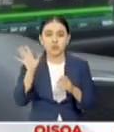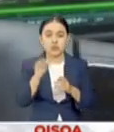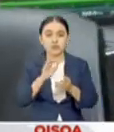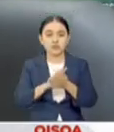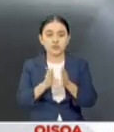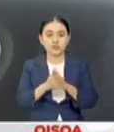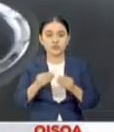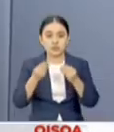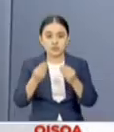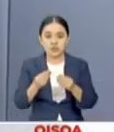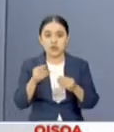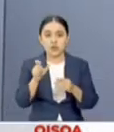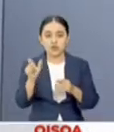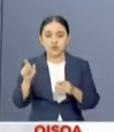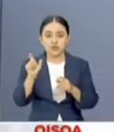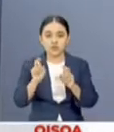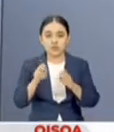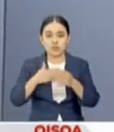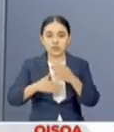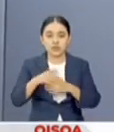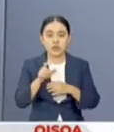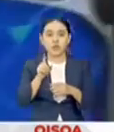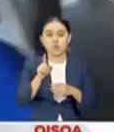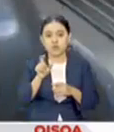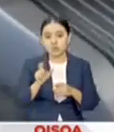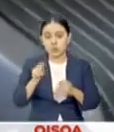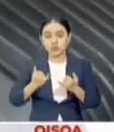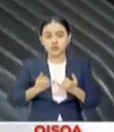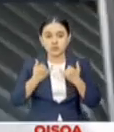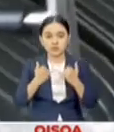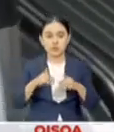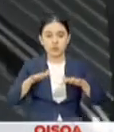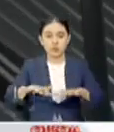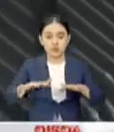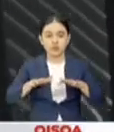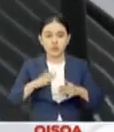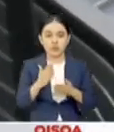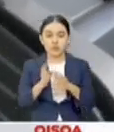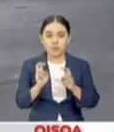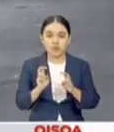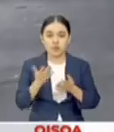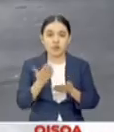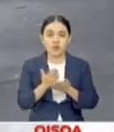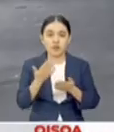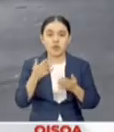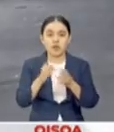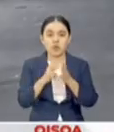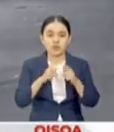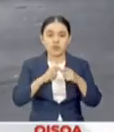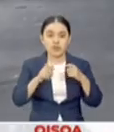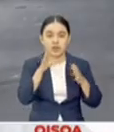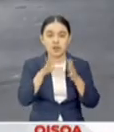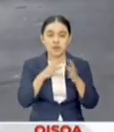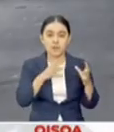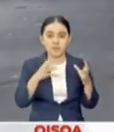sharoitlar yaratilgan. Yo'lovchilar, jumladan imkoniyati cheklangan insonlar uchun o'rindiq va joylar bor. 18 metrli elektrobus